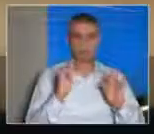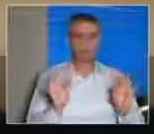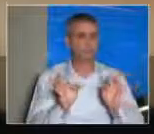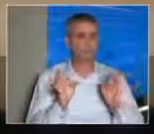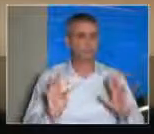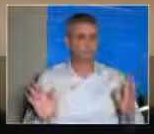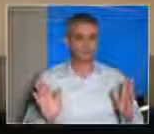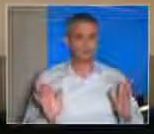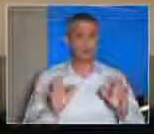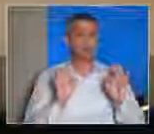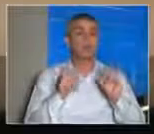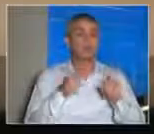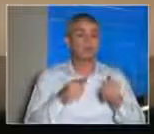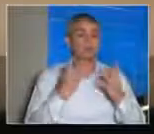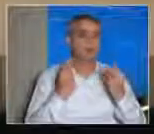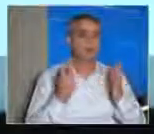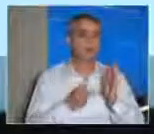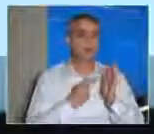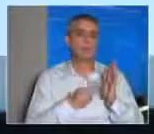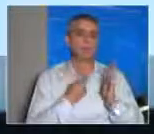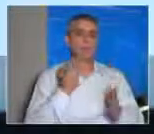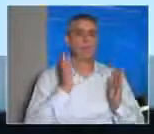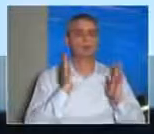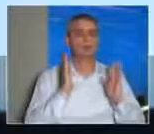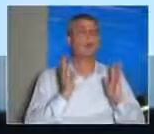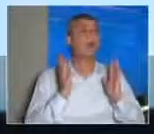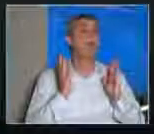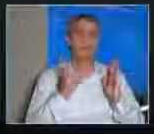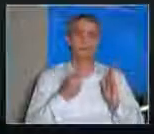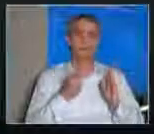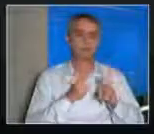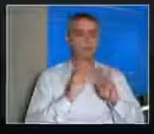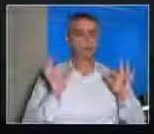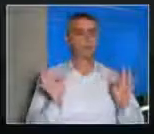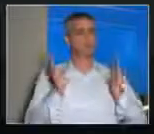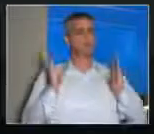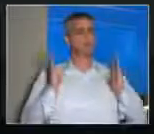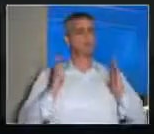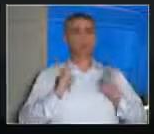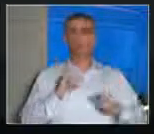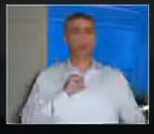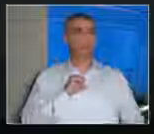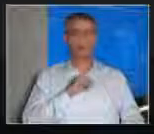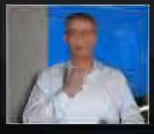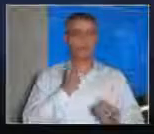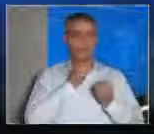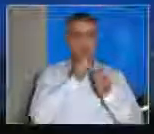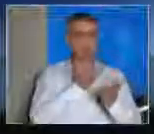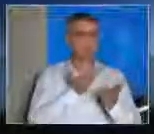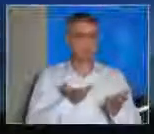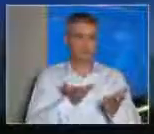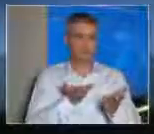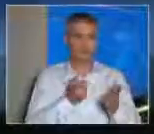טקס, הטקסים הרבה מאוד פעמים, יותר מדי פעמים, הם טקסיים מדי, הם לא מעניינים, הם לא מעבירים את